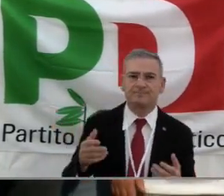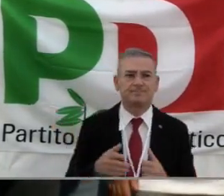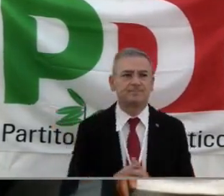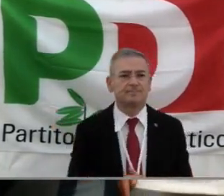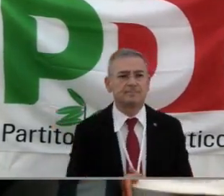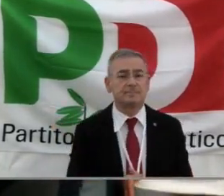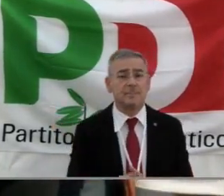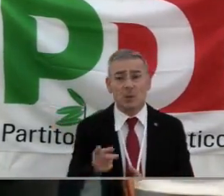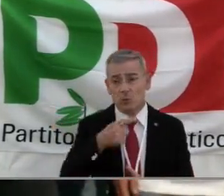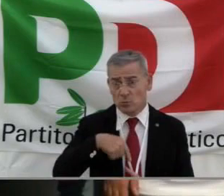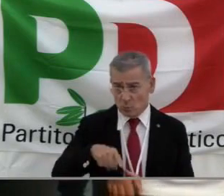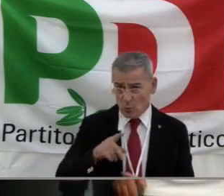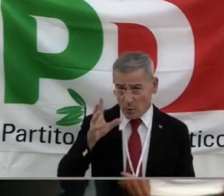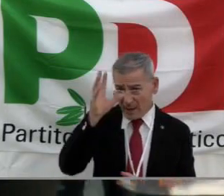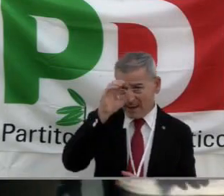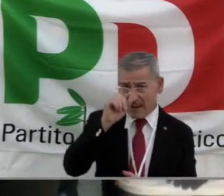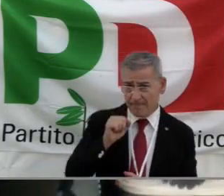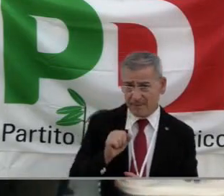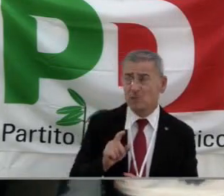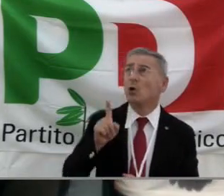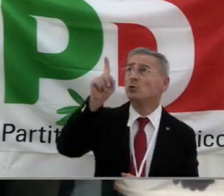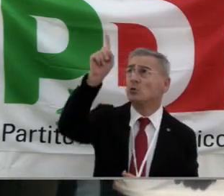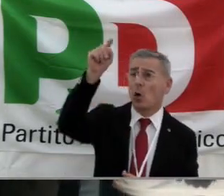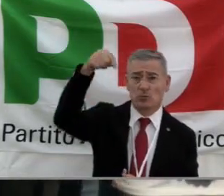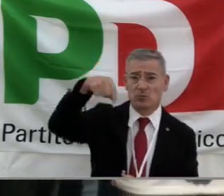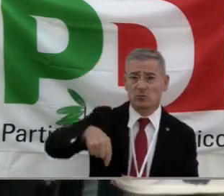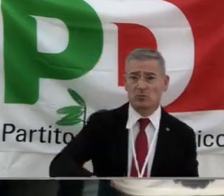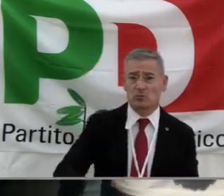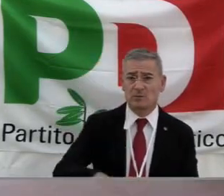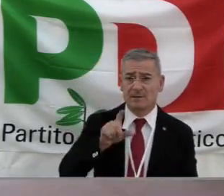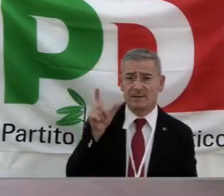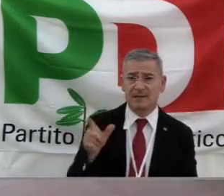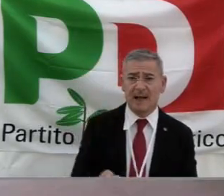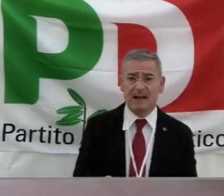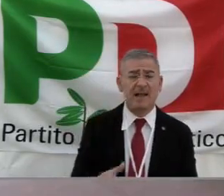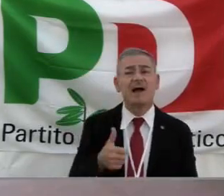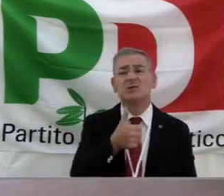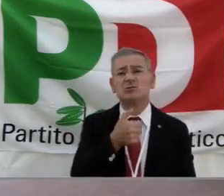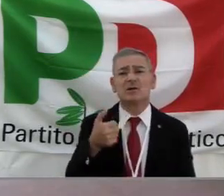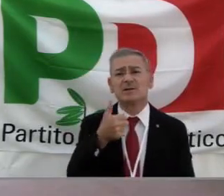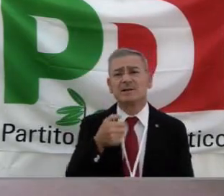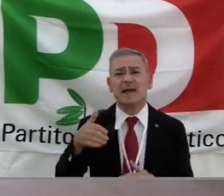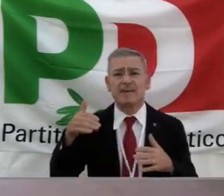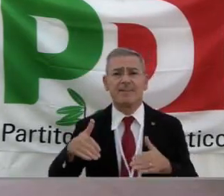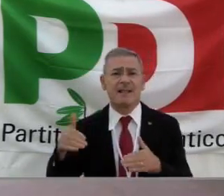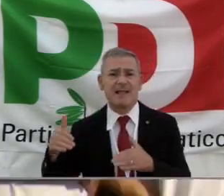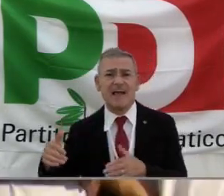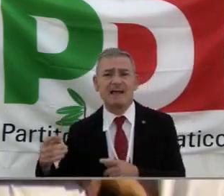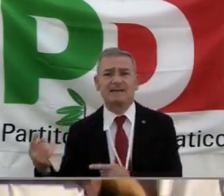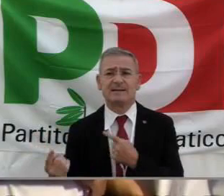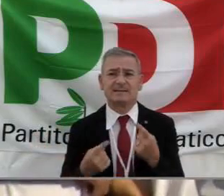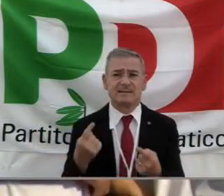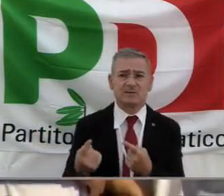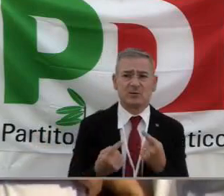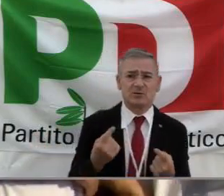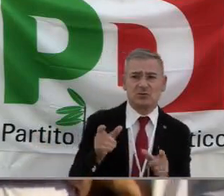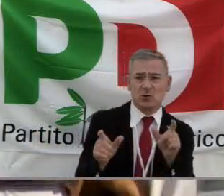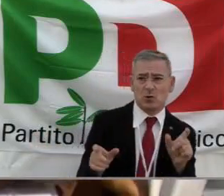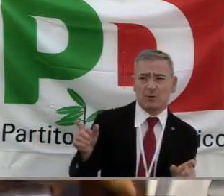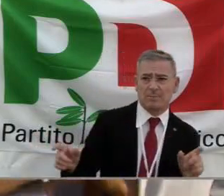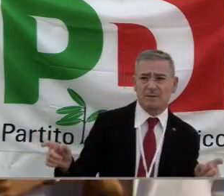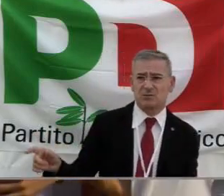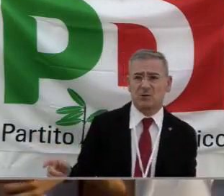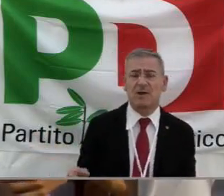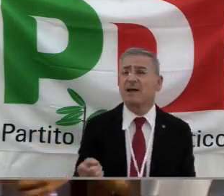di quello che sta succedendo al nord come al sud? Centinaia di migliaia di casi che ci